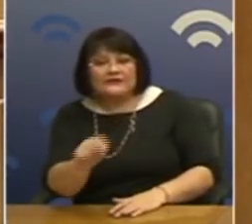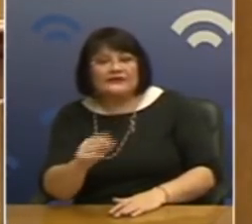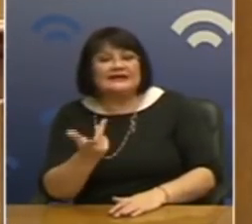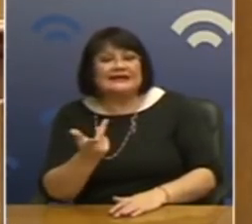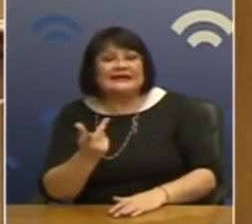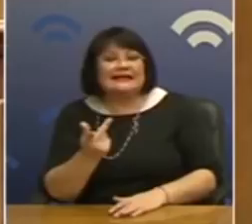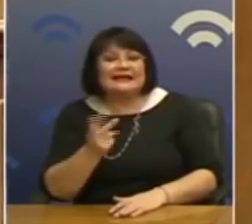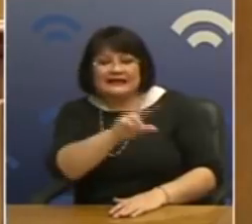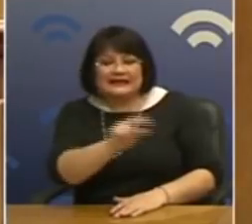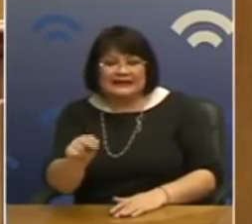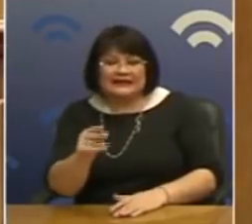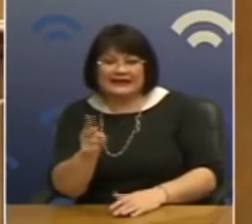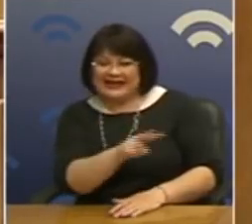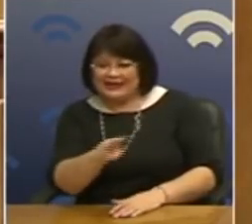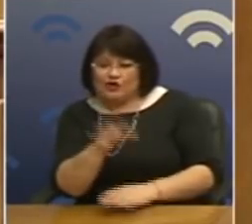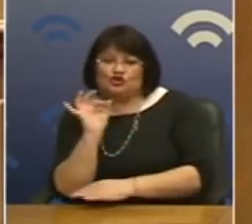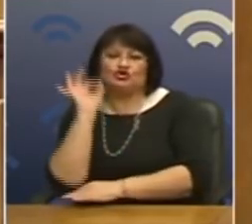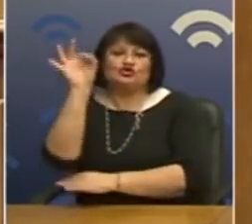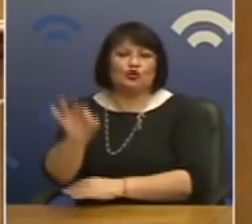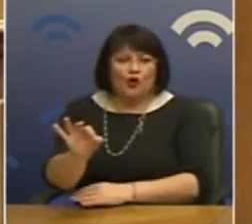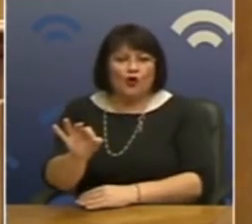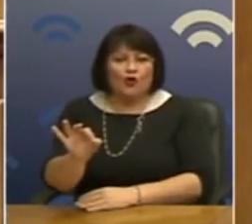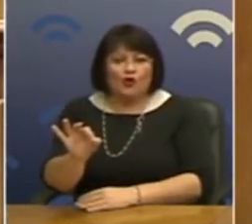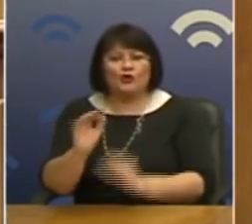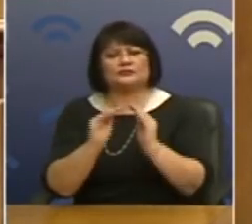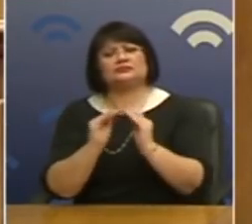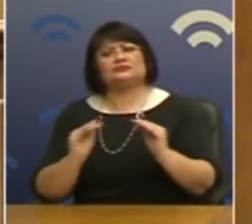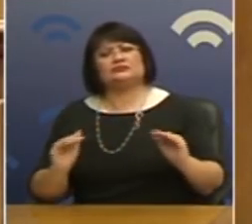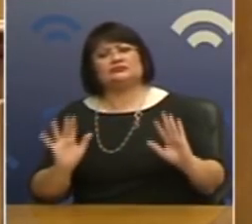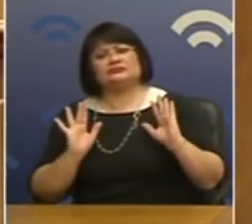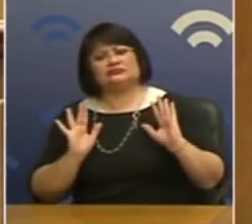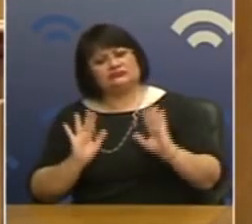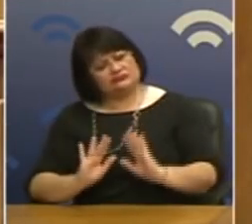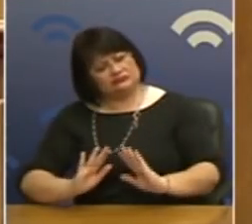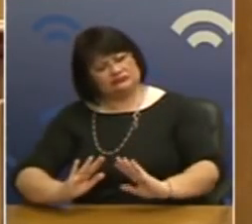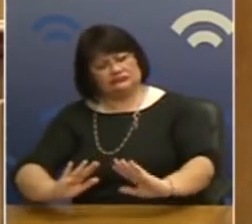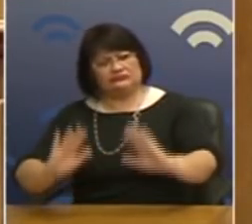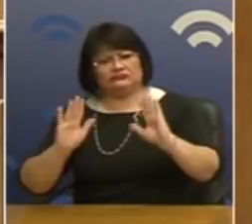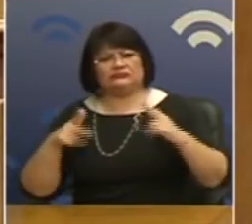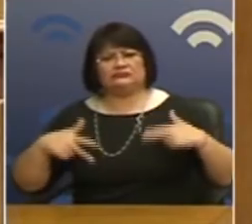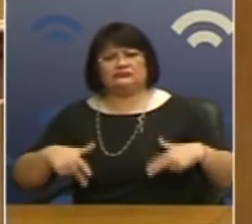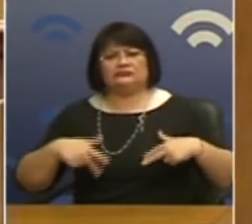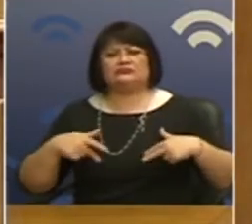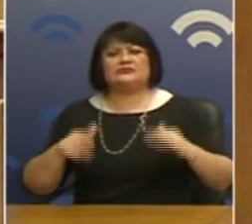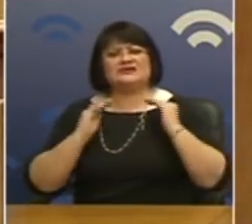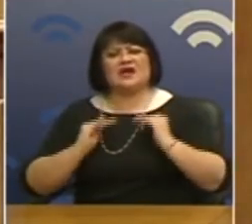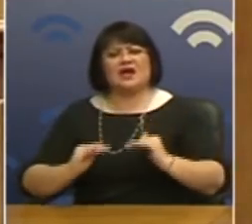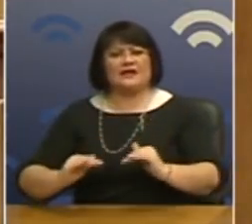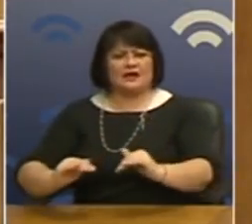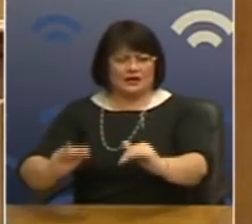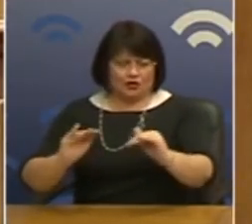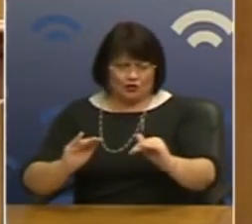την κοινή σας επιδίωξη να μην διαταράσετε για κανένα λόγο η κυβερνητική σταθερότητα,